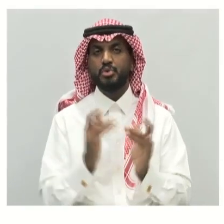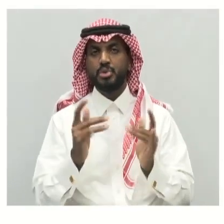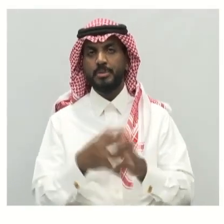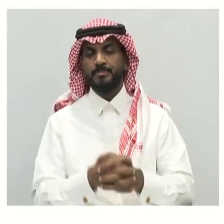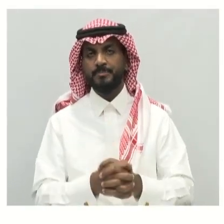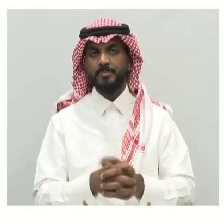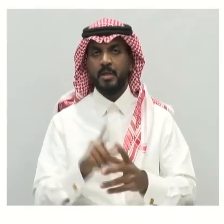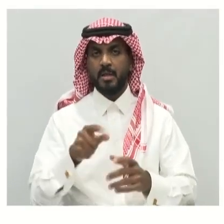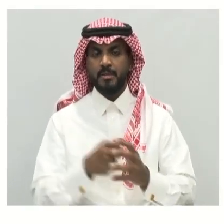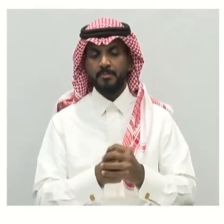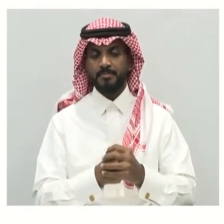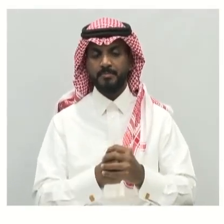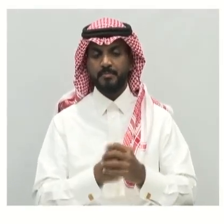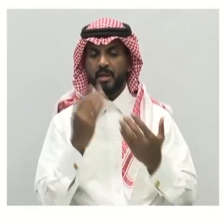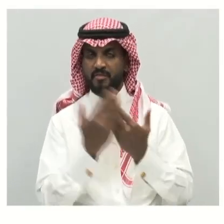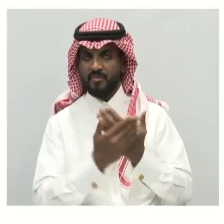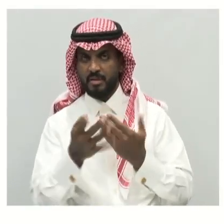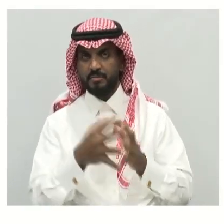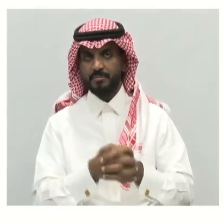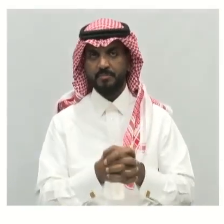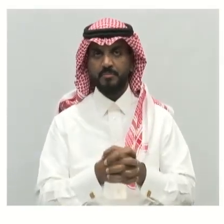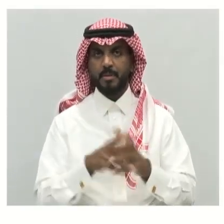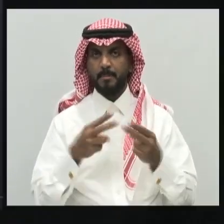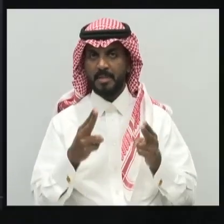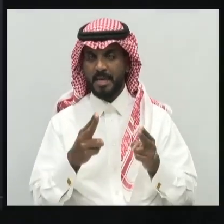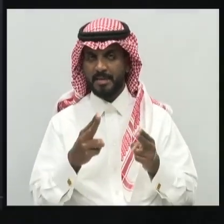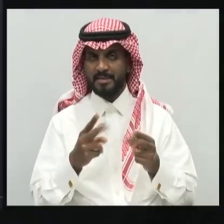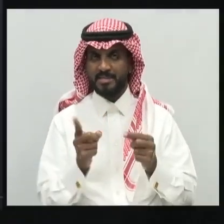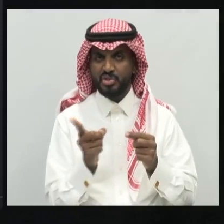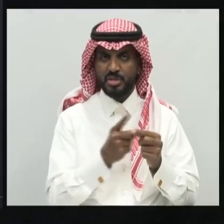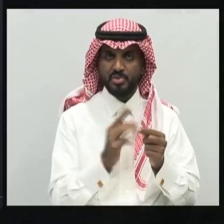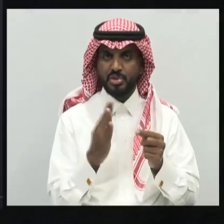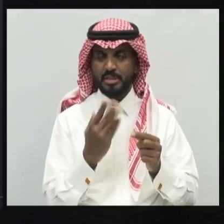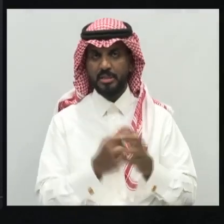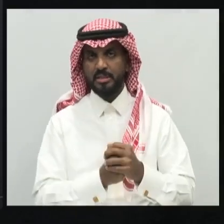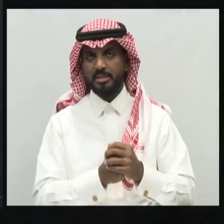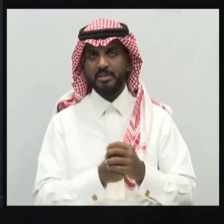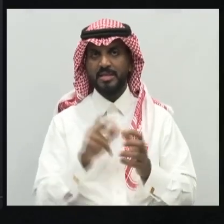هيا الان مع بدايه سطر جديد هيكتبوا